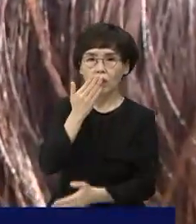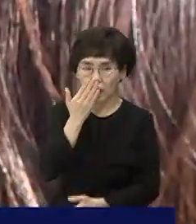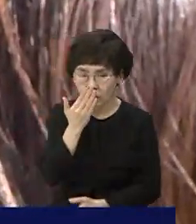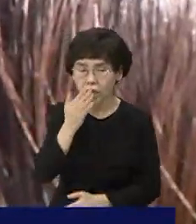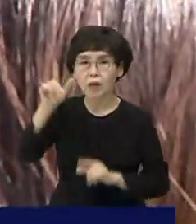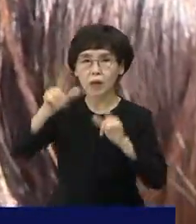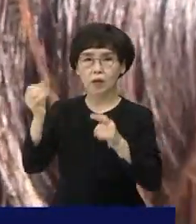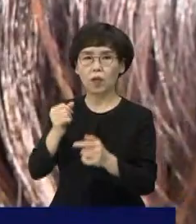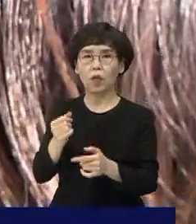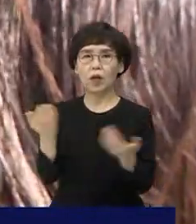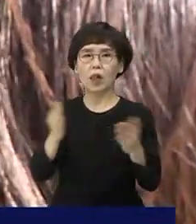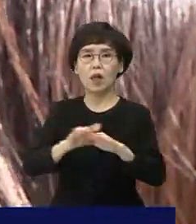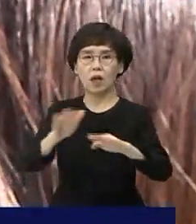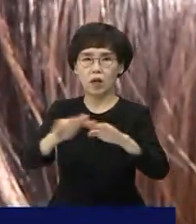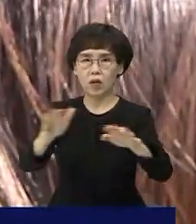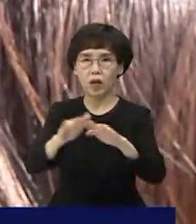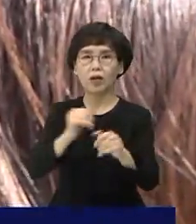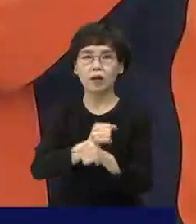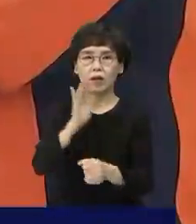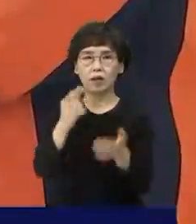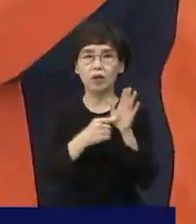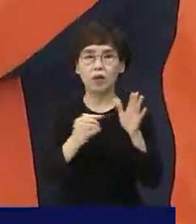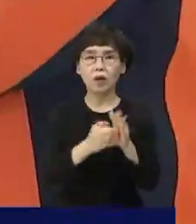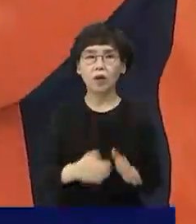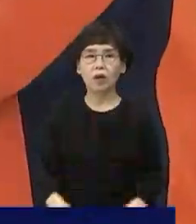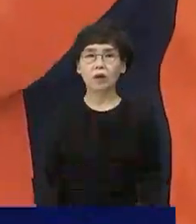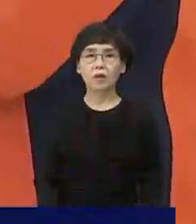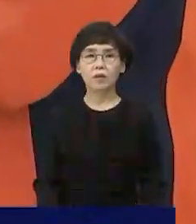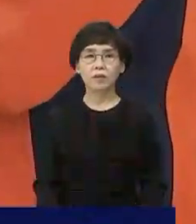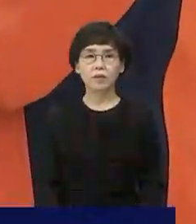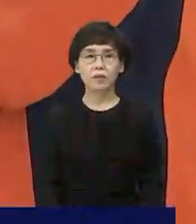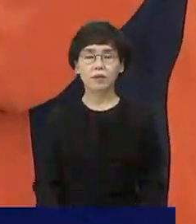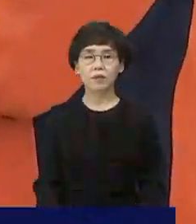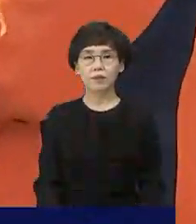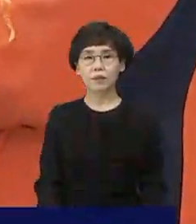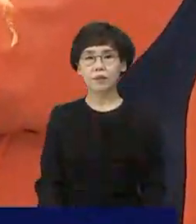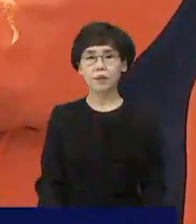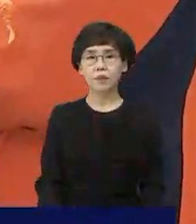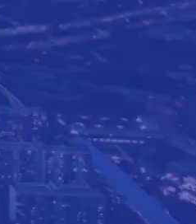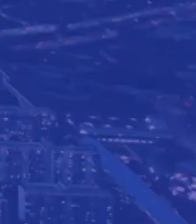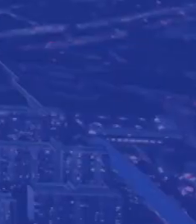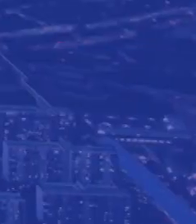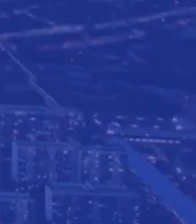자세로 사태 수습에 집중해야 한다고 꼬집었습니다. SBS 강청환입니다.